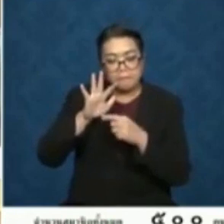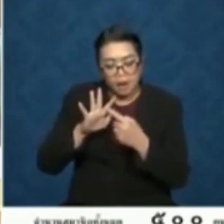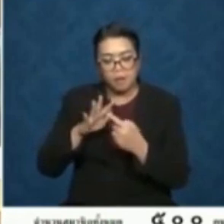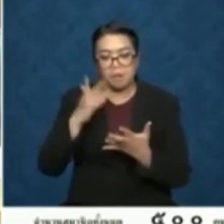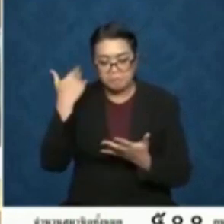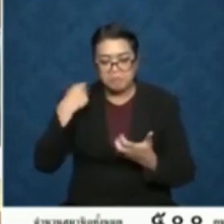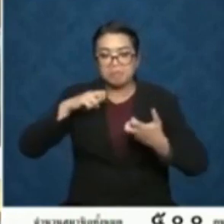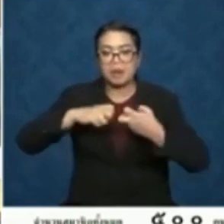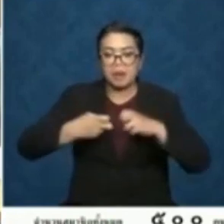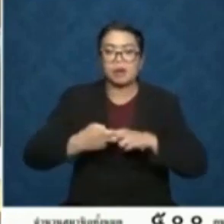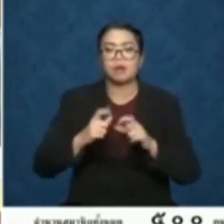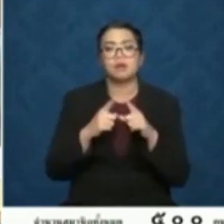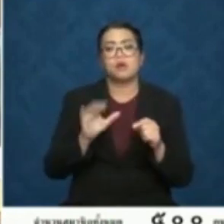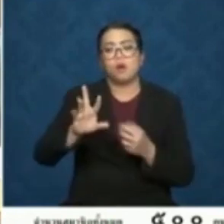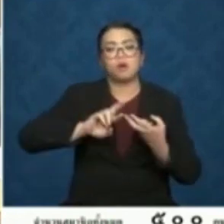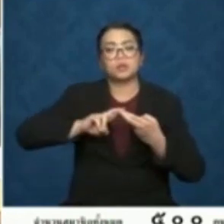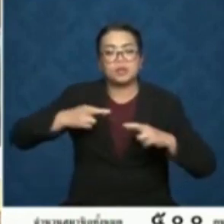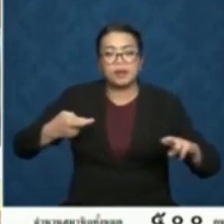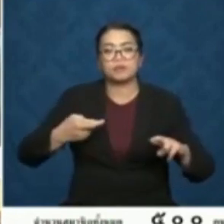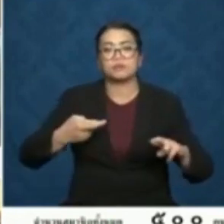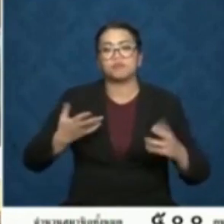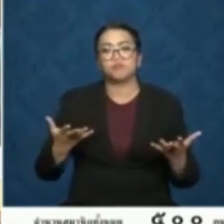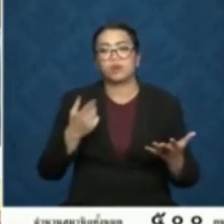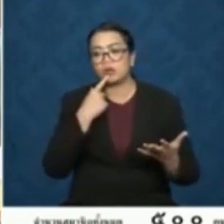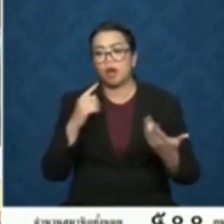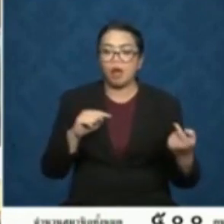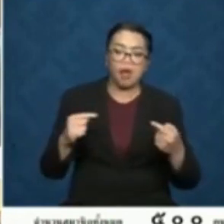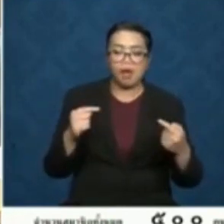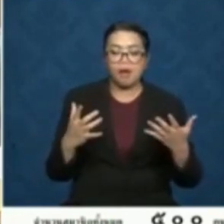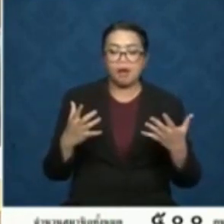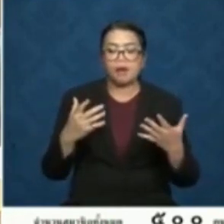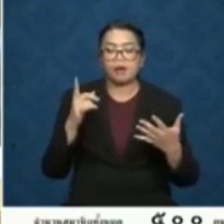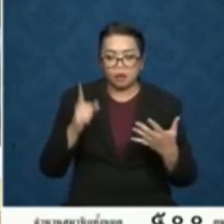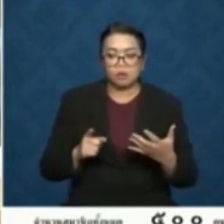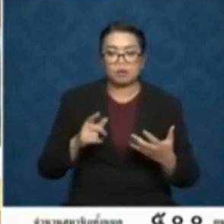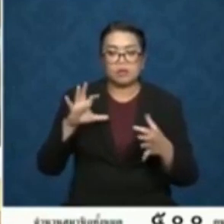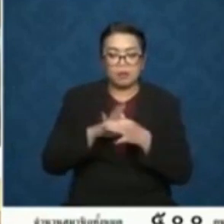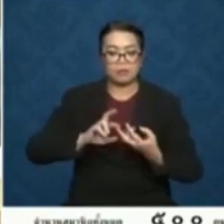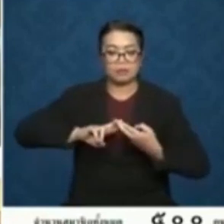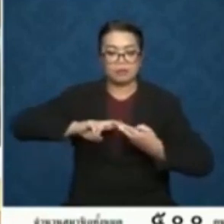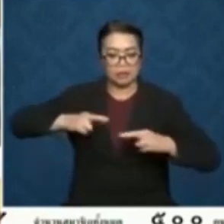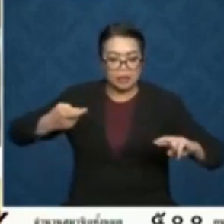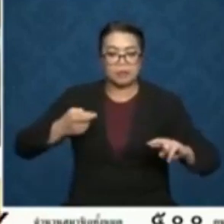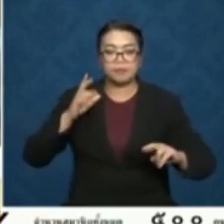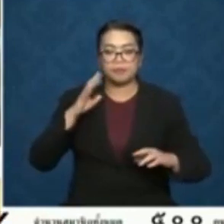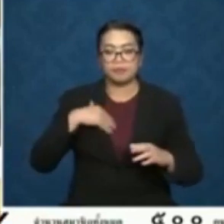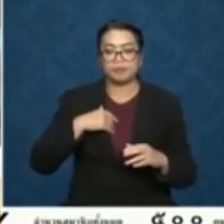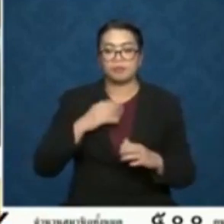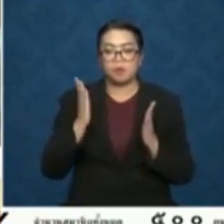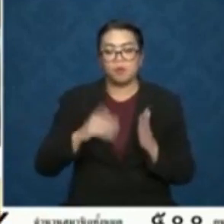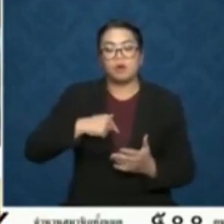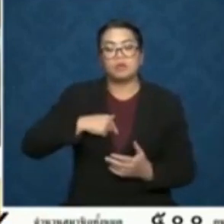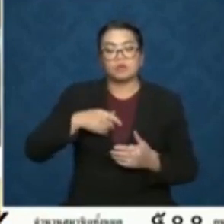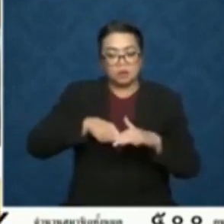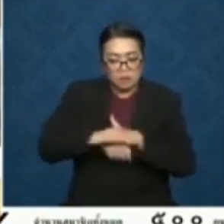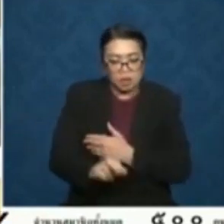เนี่ยนะครับมันก็จะมีปัญหานะครับมันเป็นเรื่องของชาติพันธุ์ครับนะ